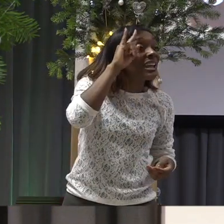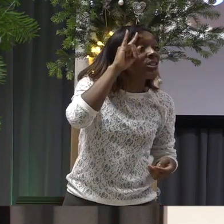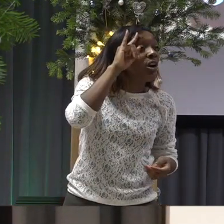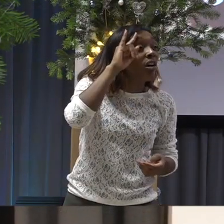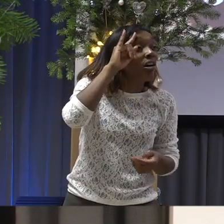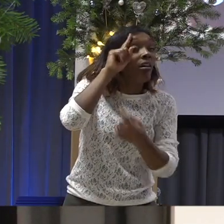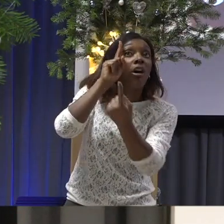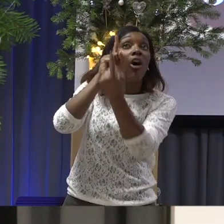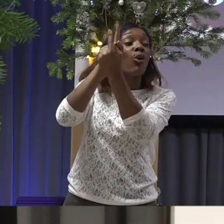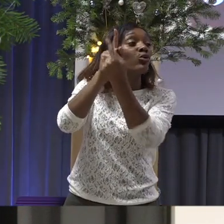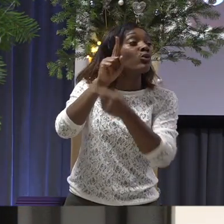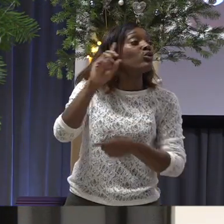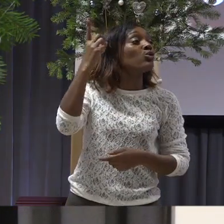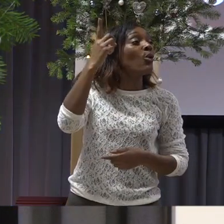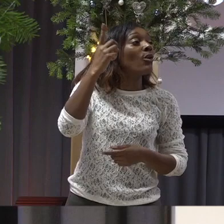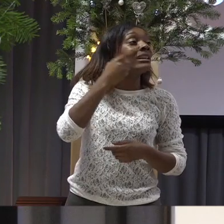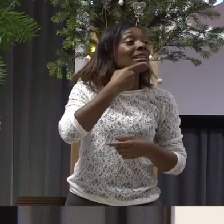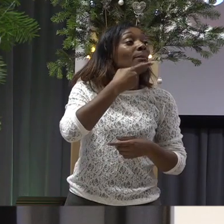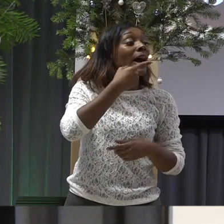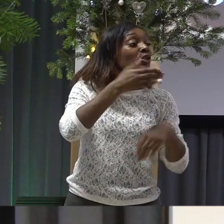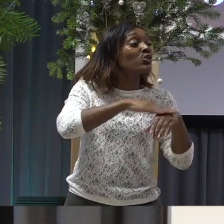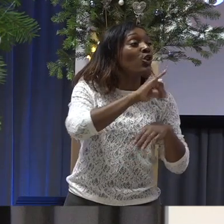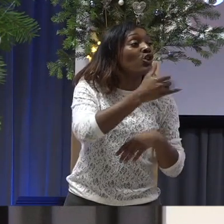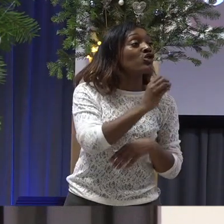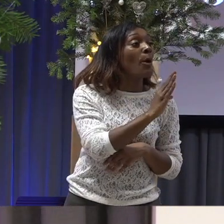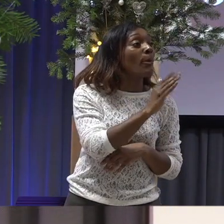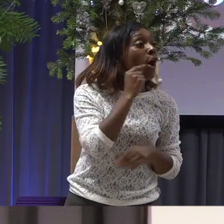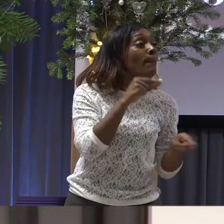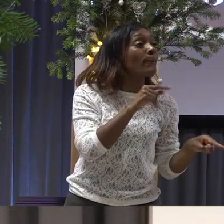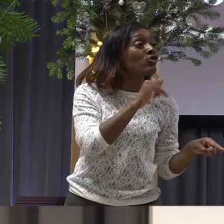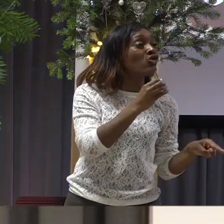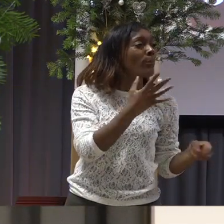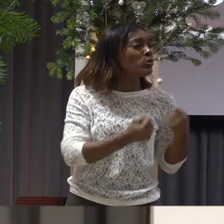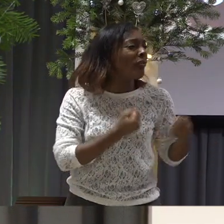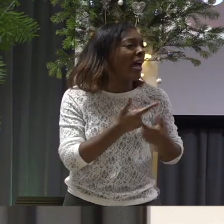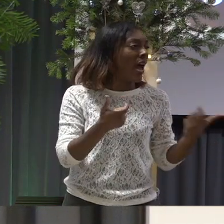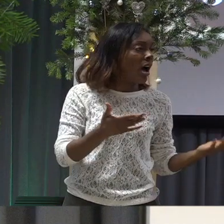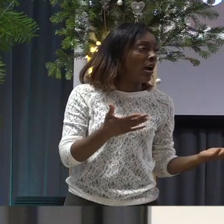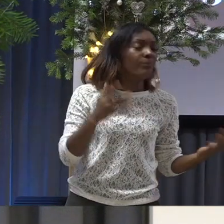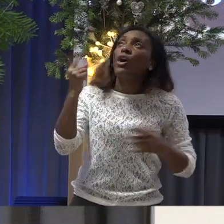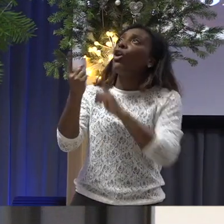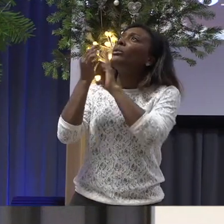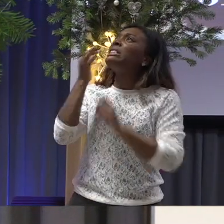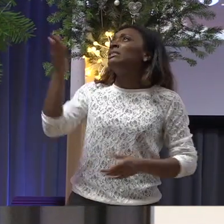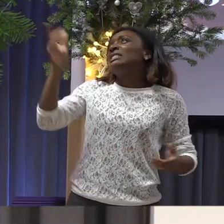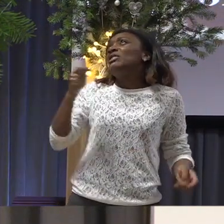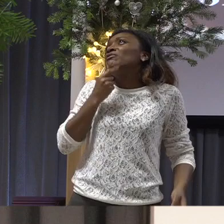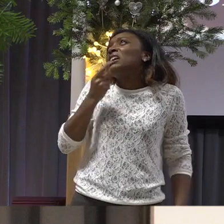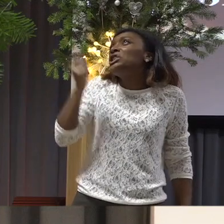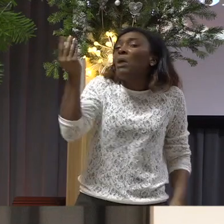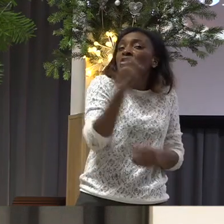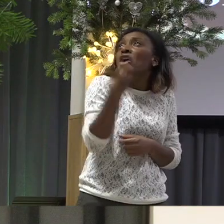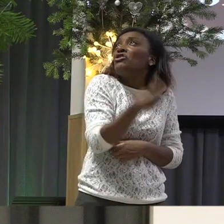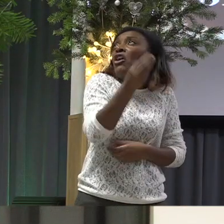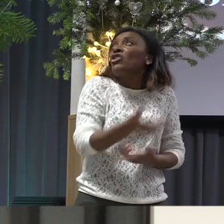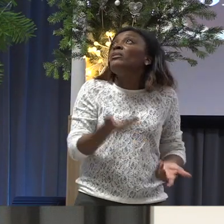donné. Partant de là, qu'il te suive, ça ne m'impressionne pas. Il a ce